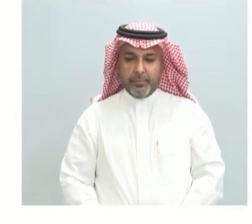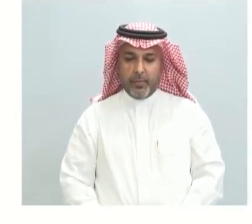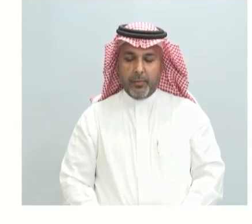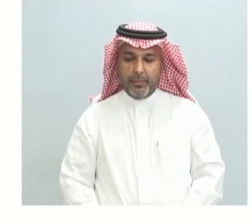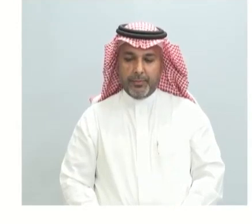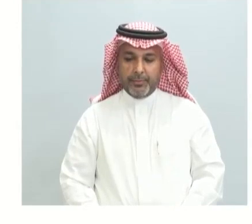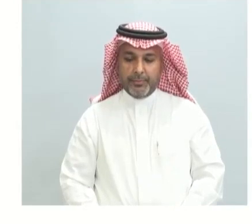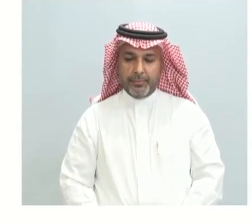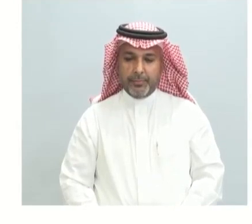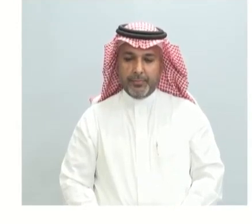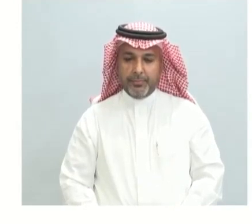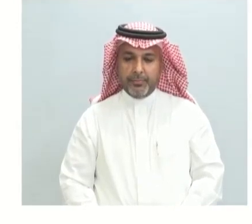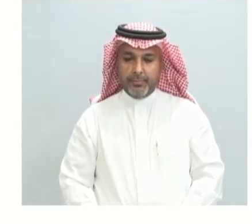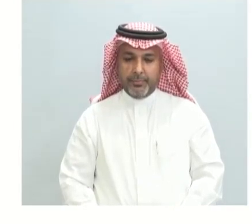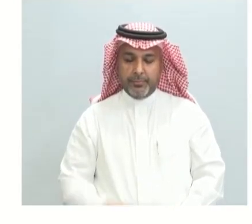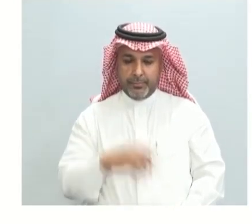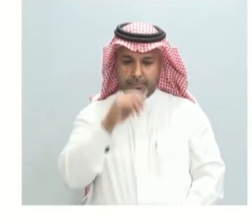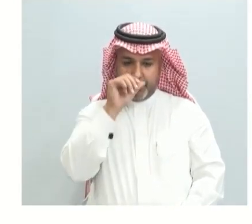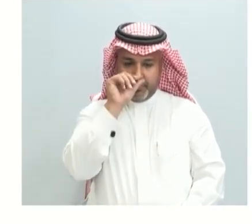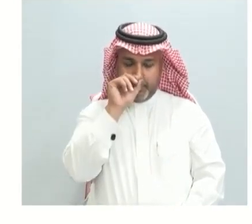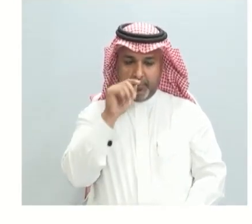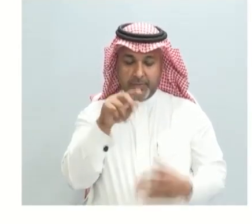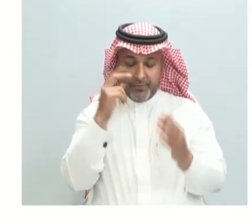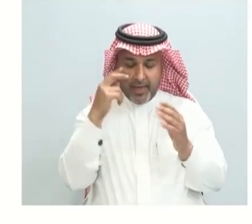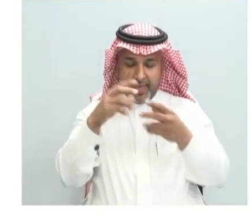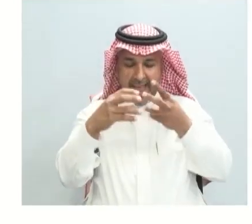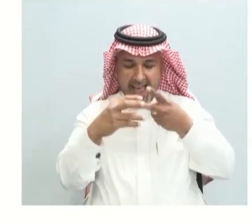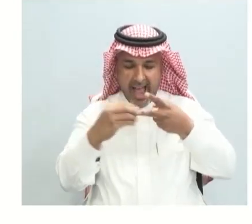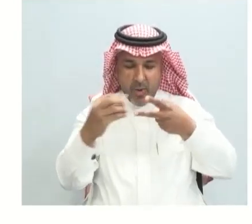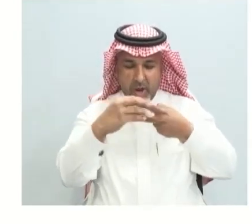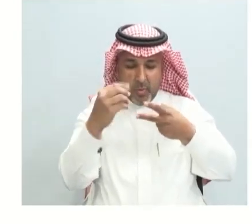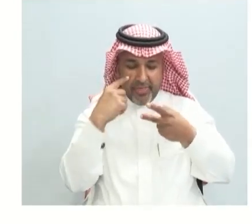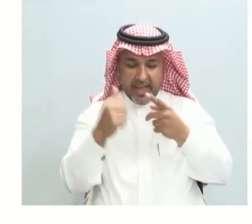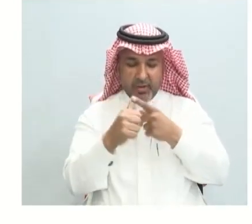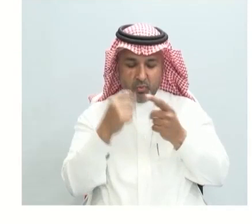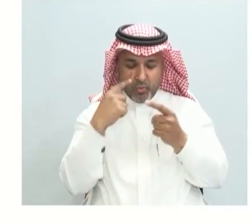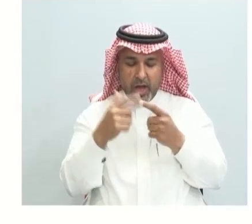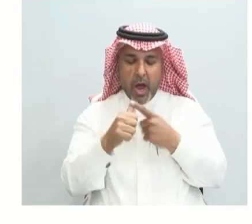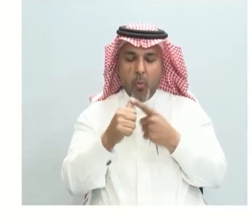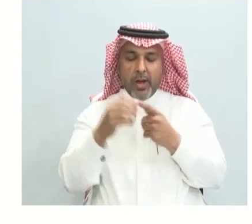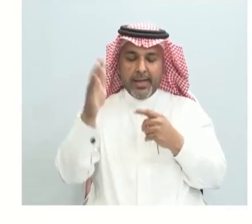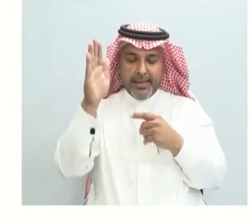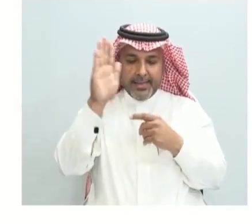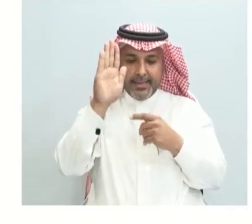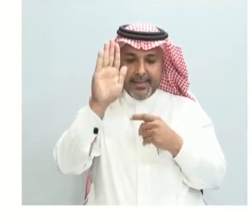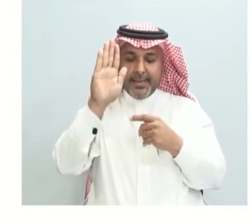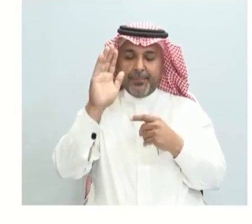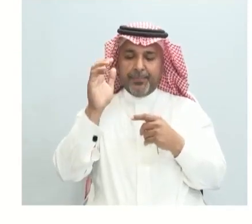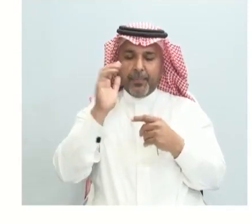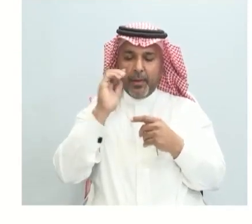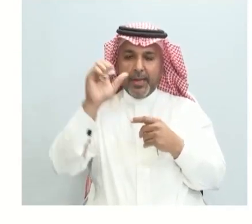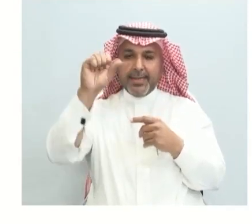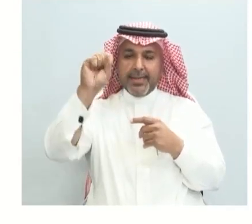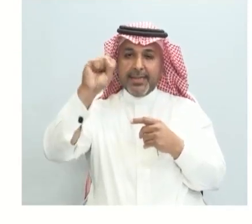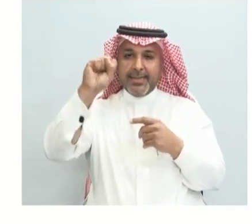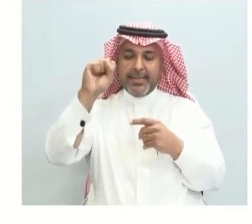عندنا في هذا الدرس حالتين حنتم معها في حل المثلثات الحاله الاولى حاله اس اي اس اللي هي ضلعين وزاويه محصوره